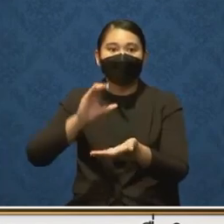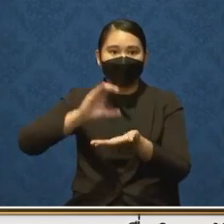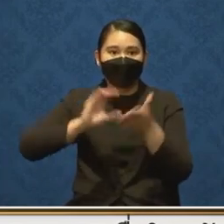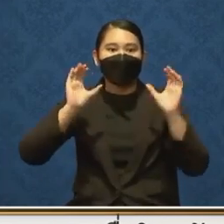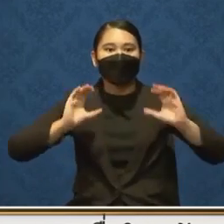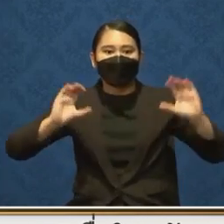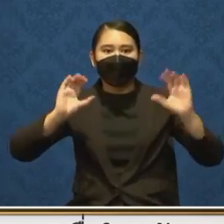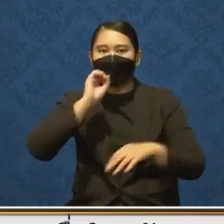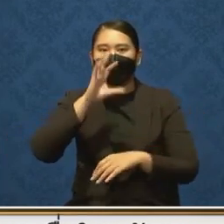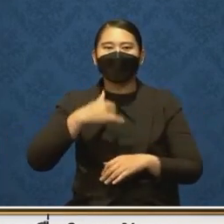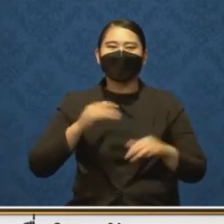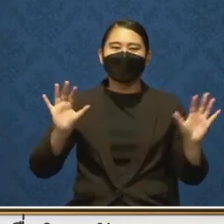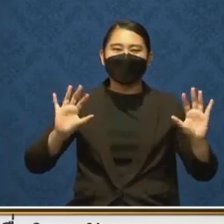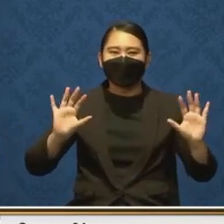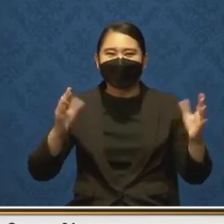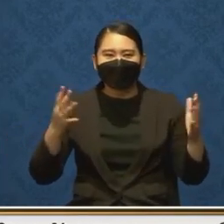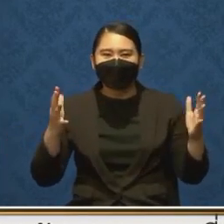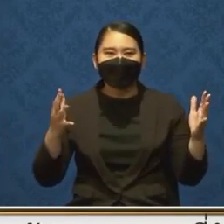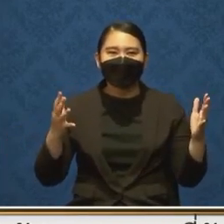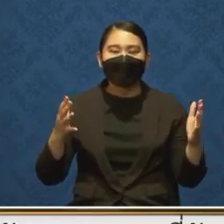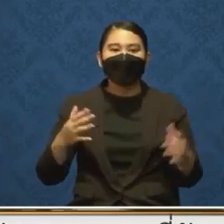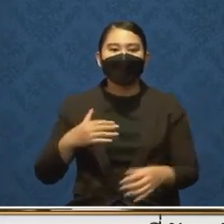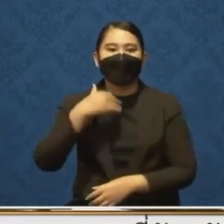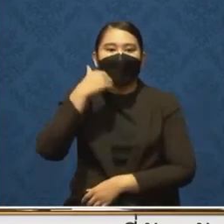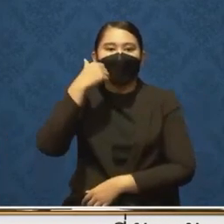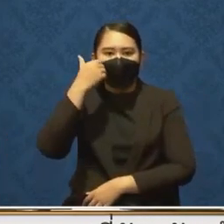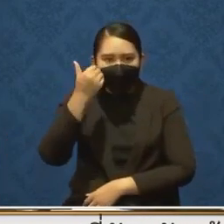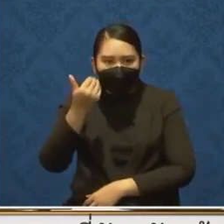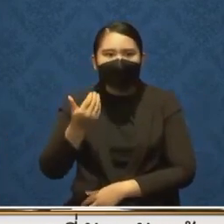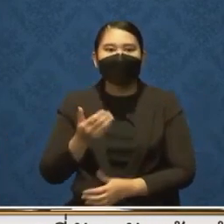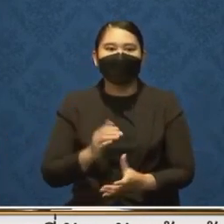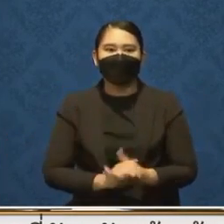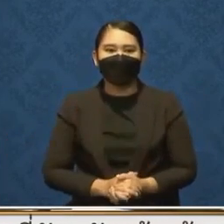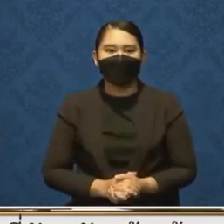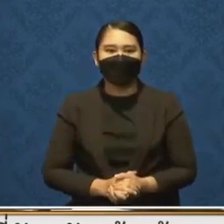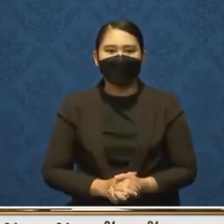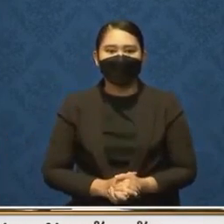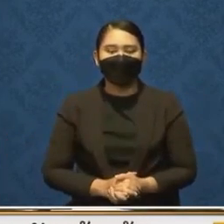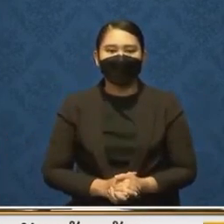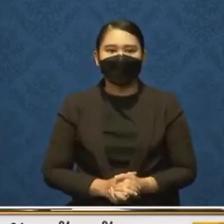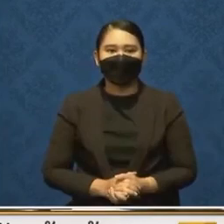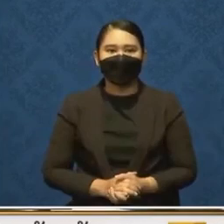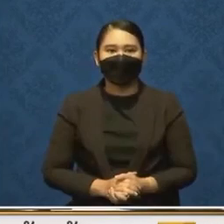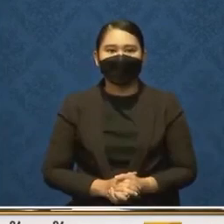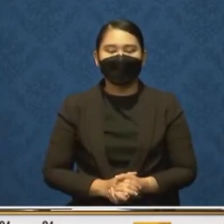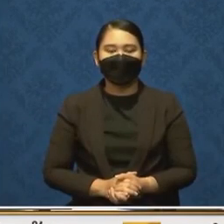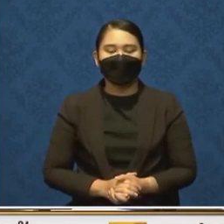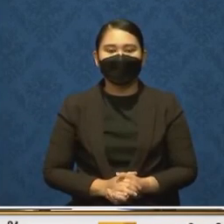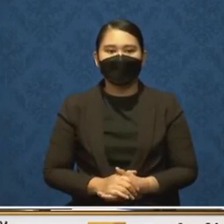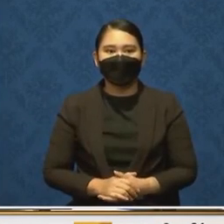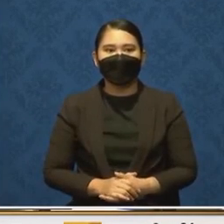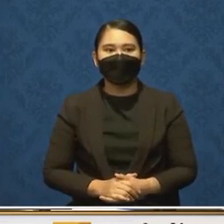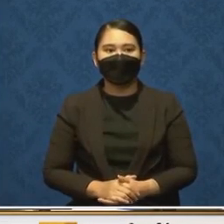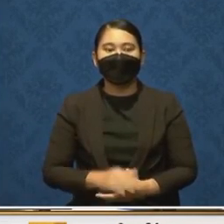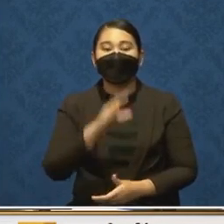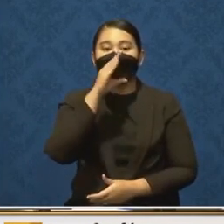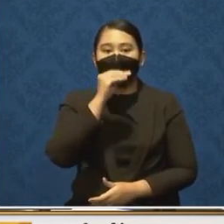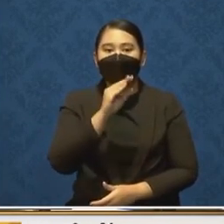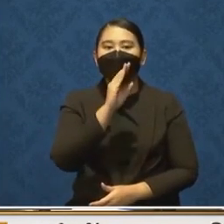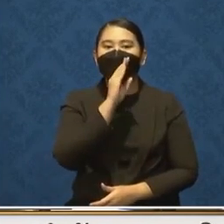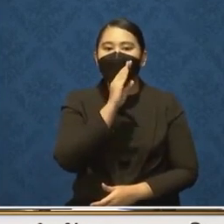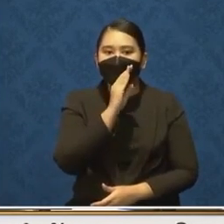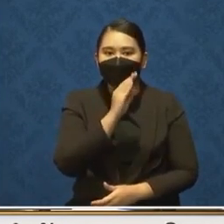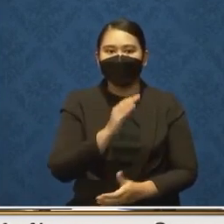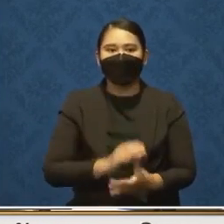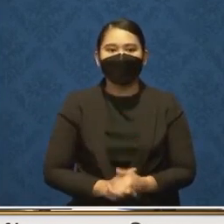ออกมารริเศษว่ ไม่มีโรคนี้ มันน่าระอายมากนะครัครับ โกร 6 ที่ 1 นะ